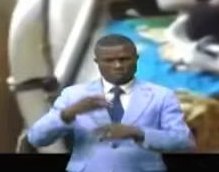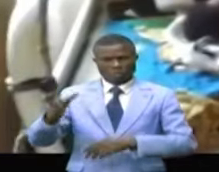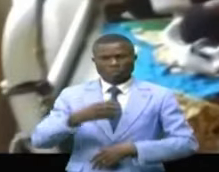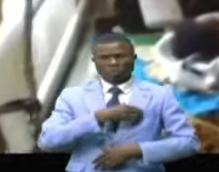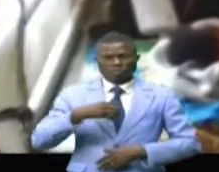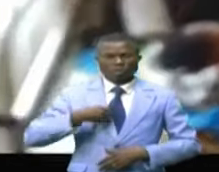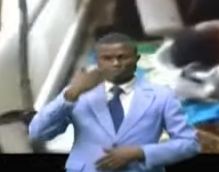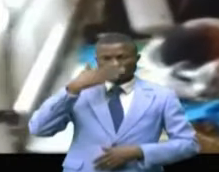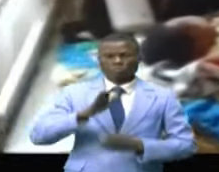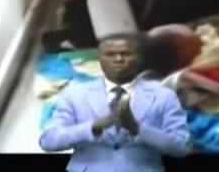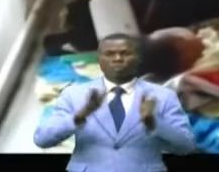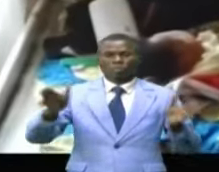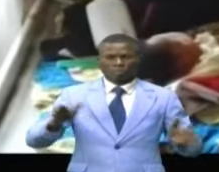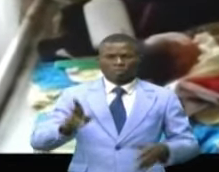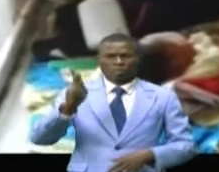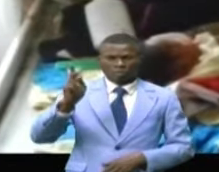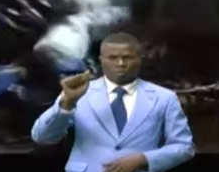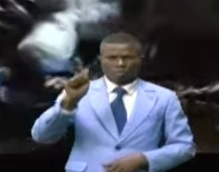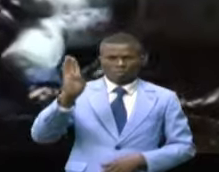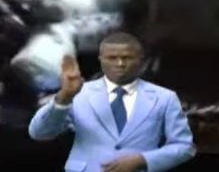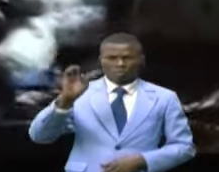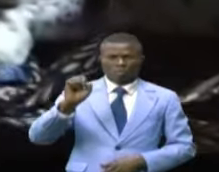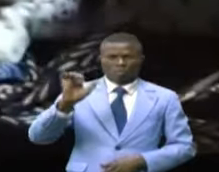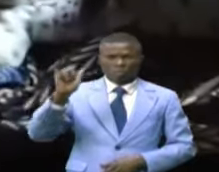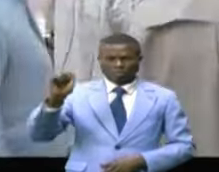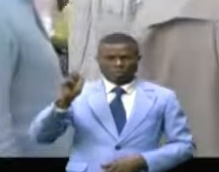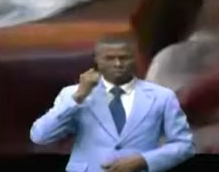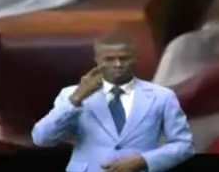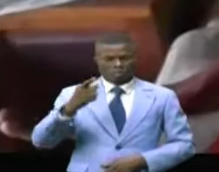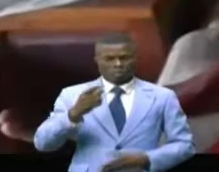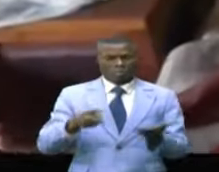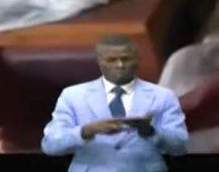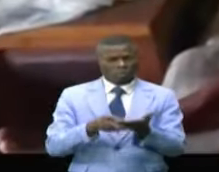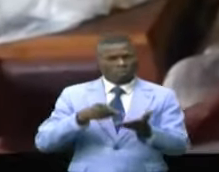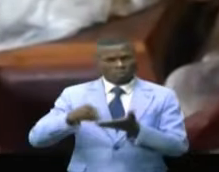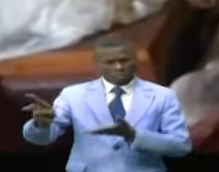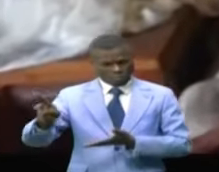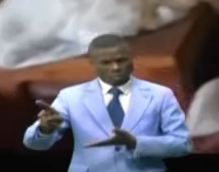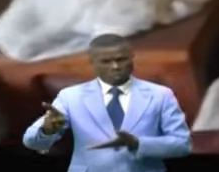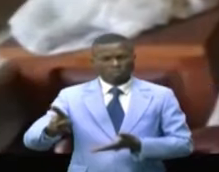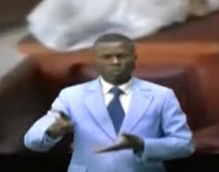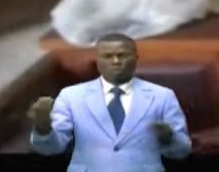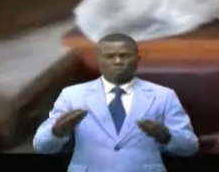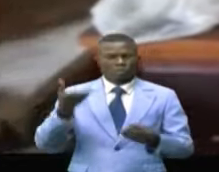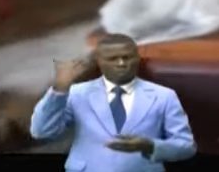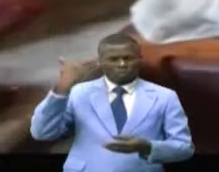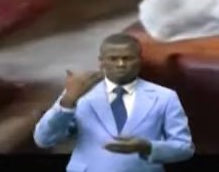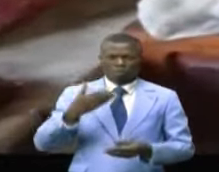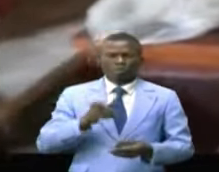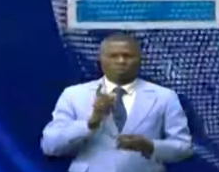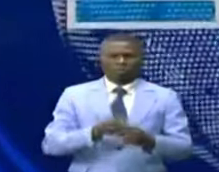de l'hôpital général de Kabea Kamwanga ont vu leur facture d'accouchement payée.